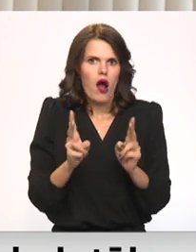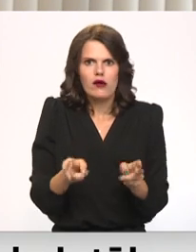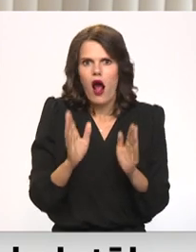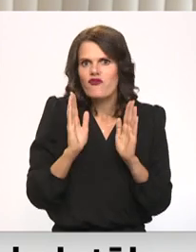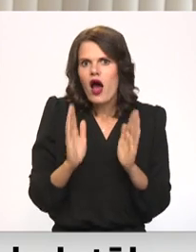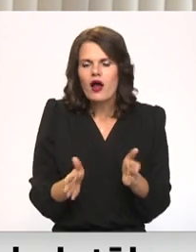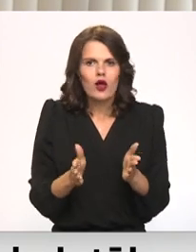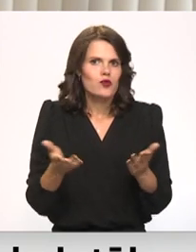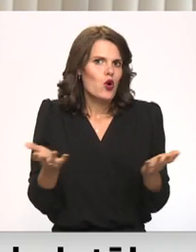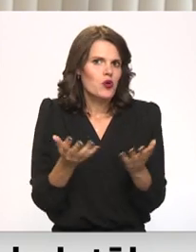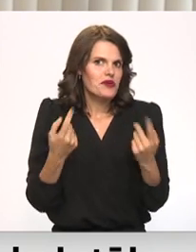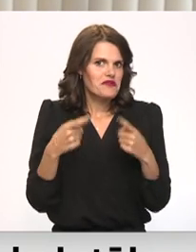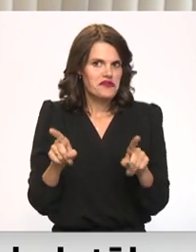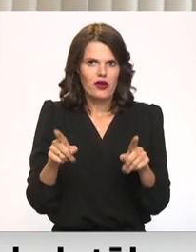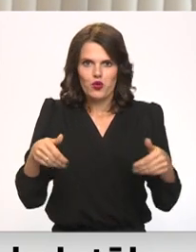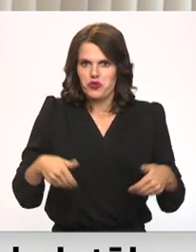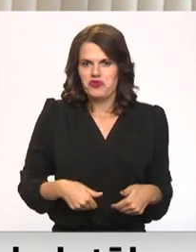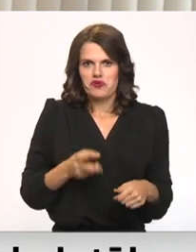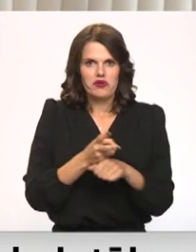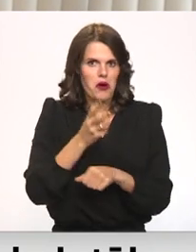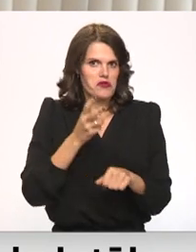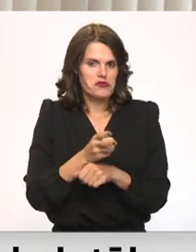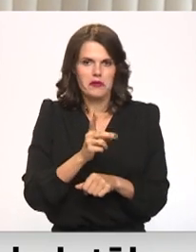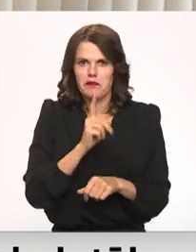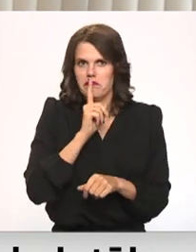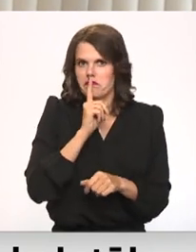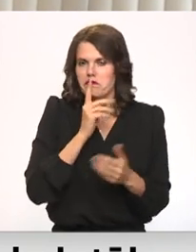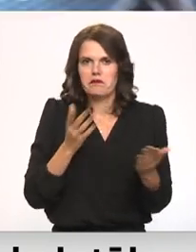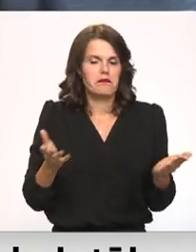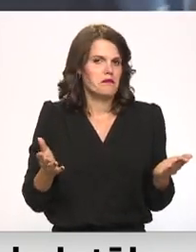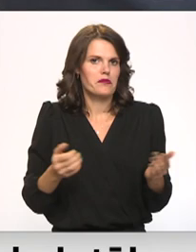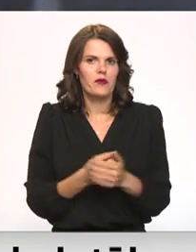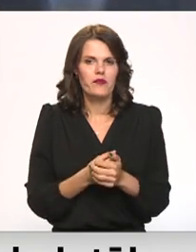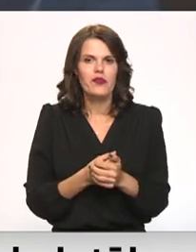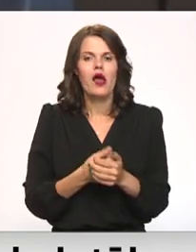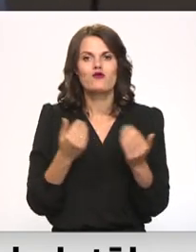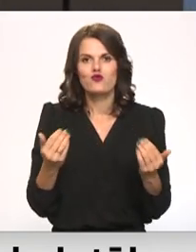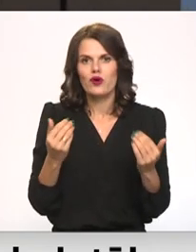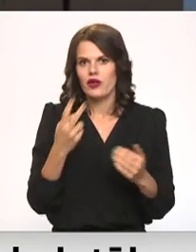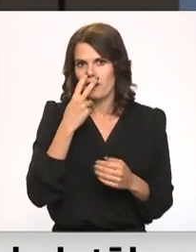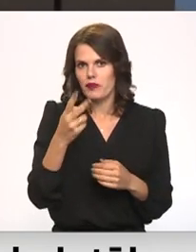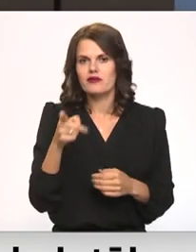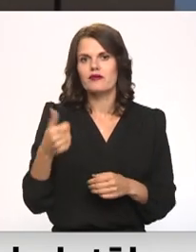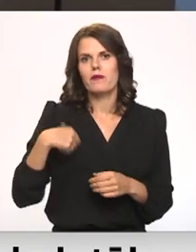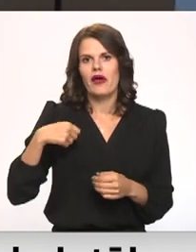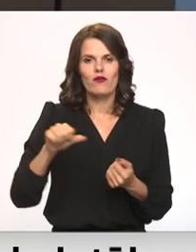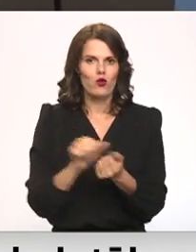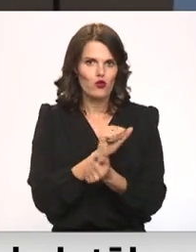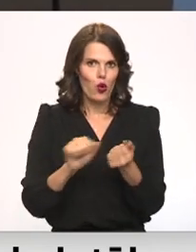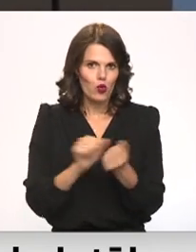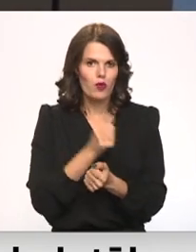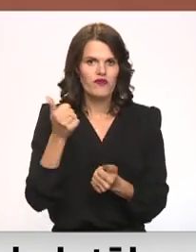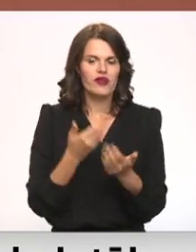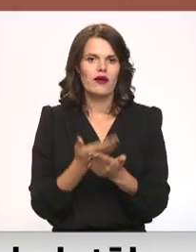kaut kādi citādāki uzvedības traucējumi, par to nekas netika minēts. Šodien paskatījāmies šīs meitenes dokumentus, kurus